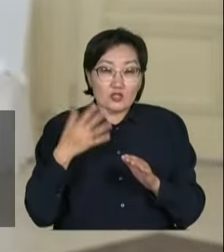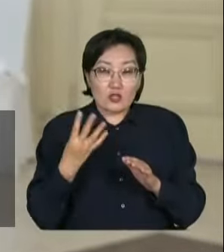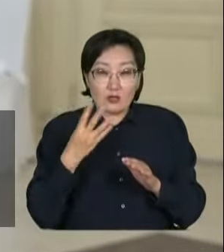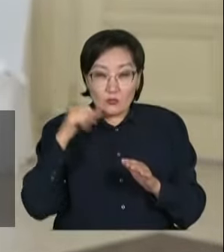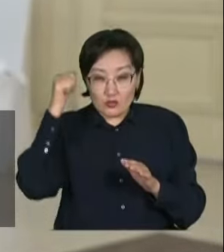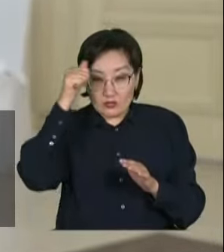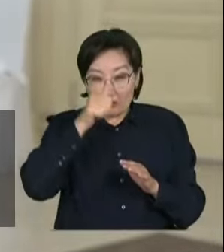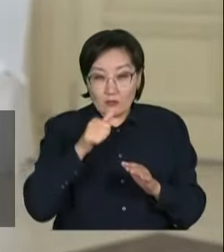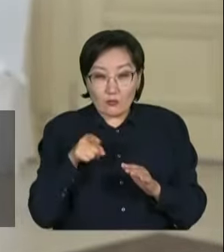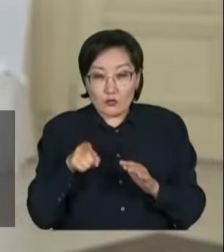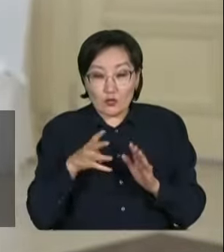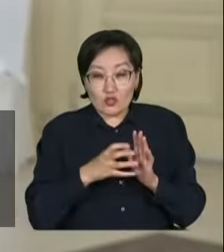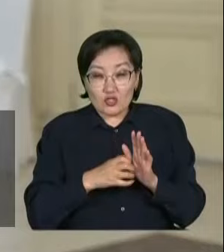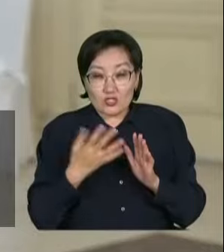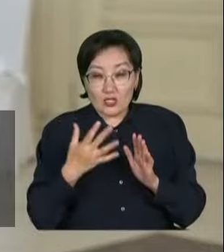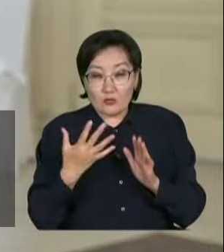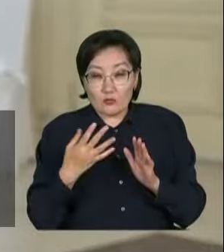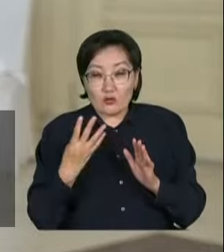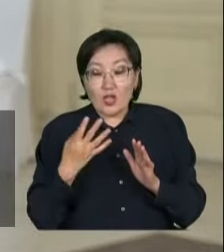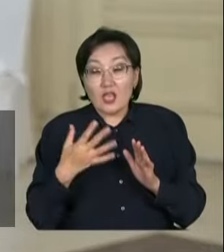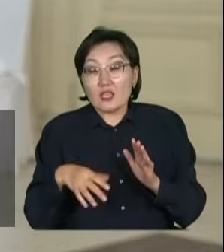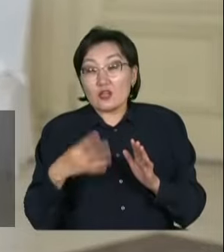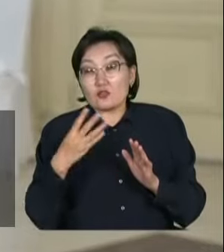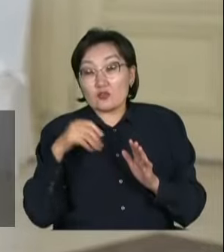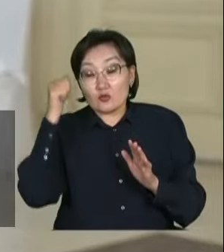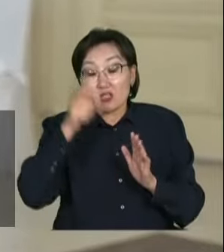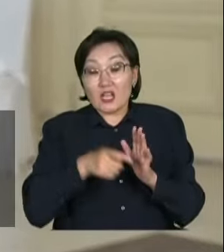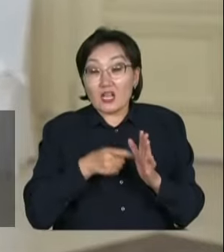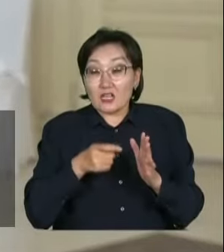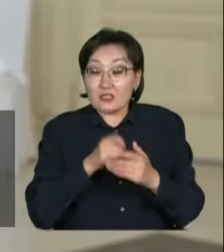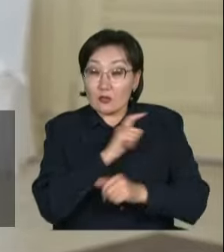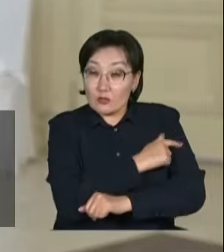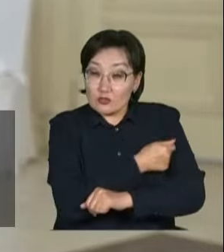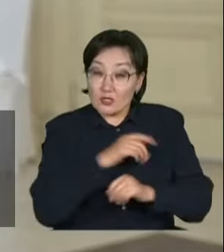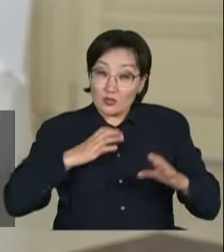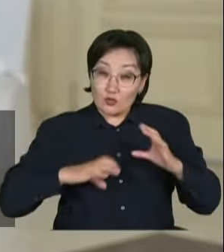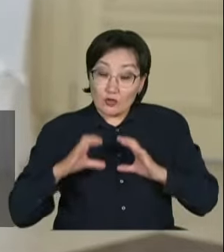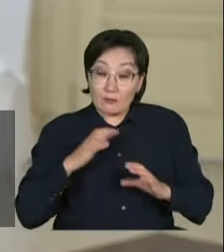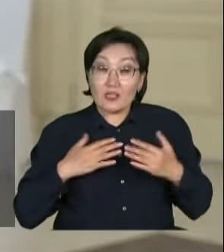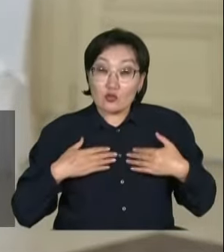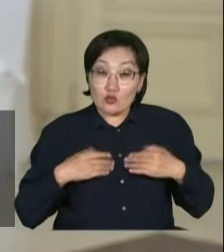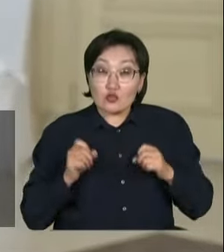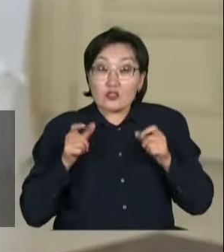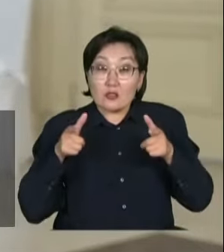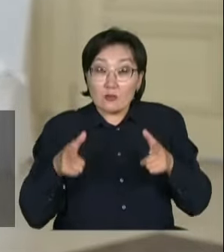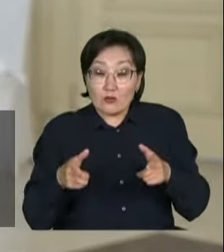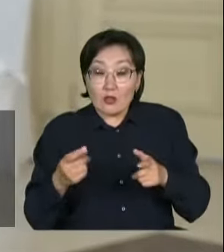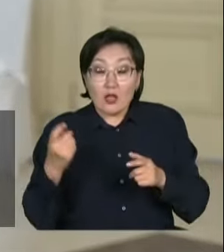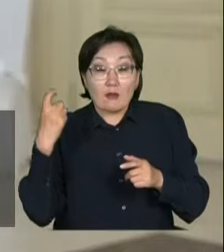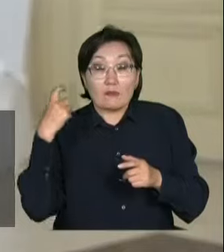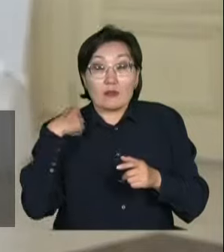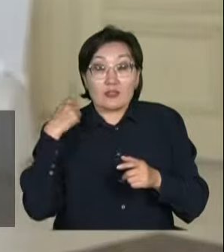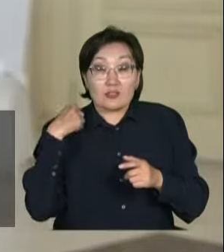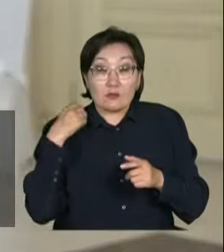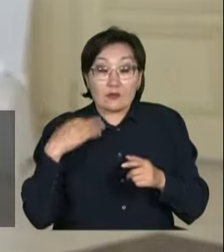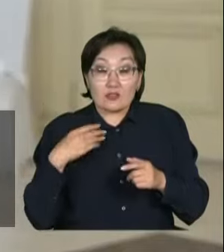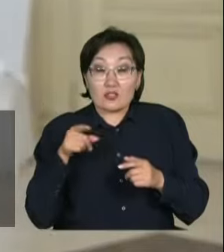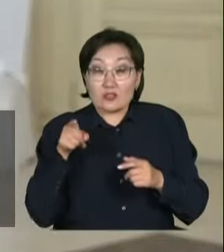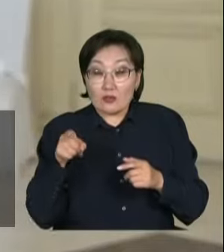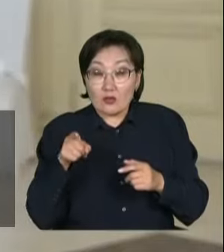54-ші жылы, 1954-ші жылы Қарағанды медицина институтына барып, мен түскенде бірінші курсына мен барып түсім,